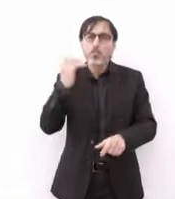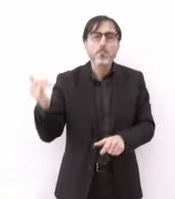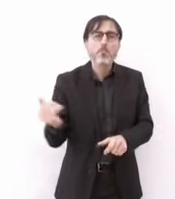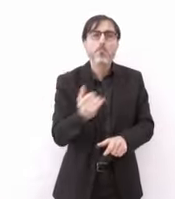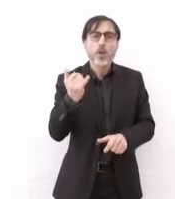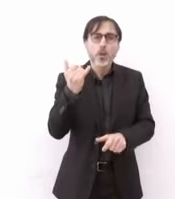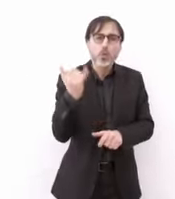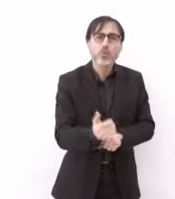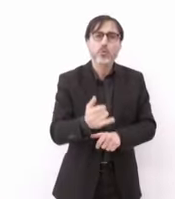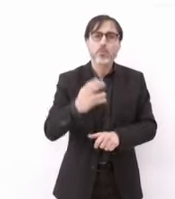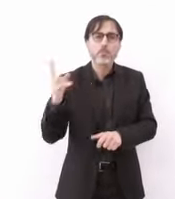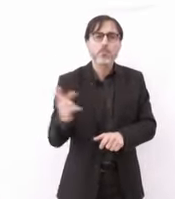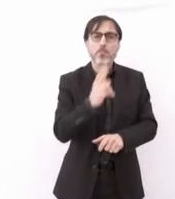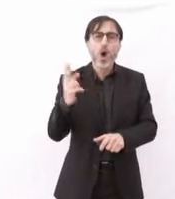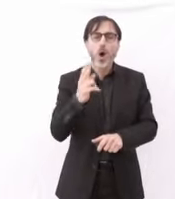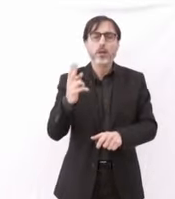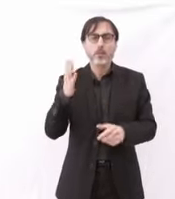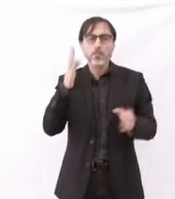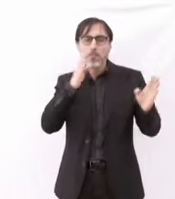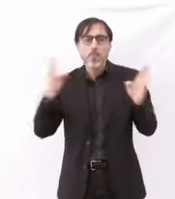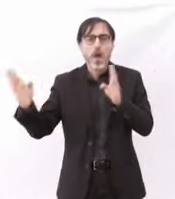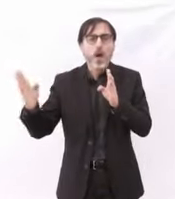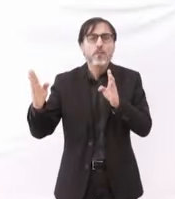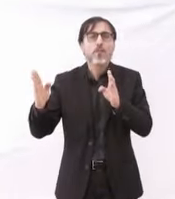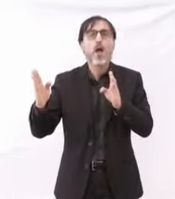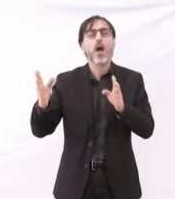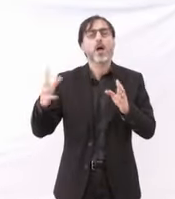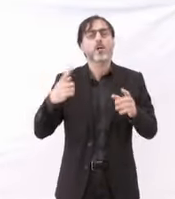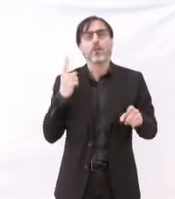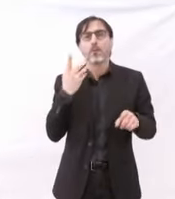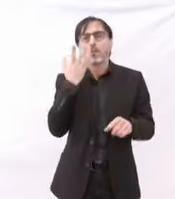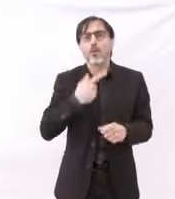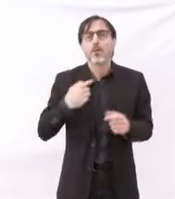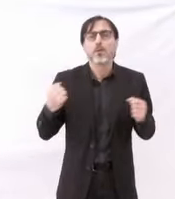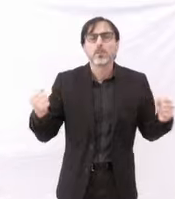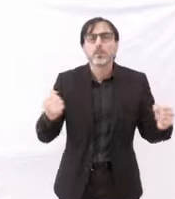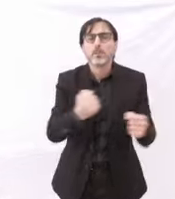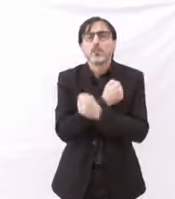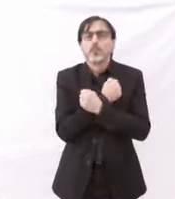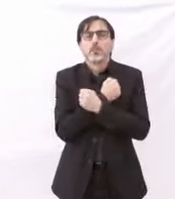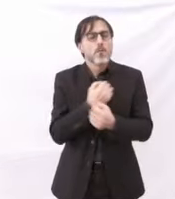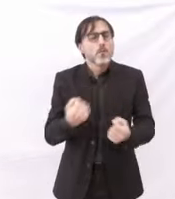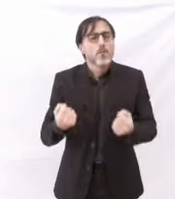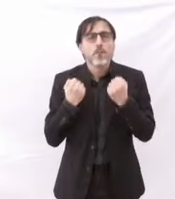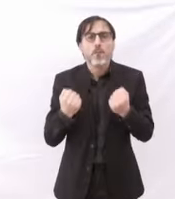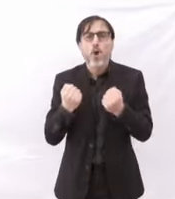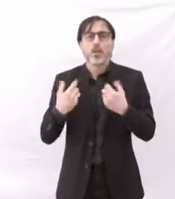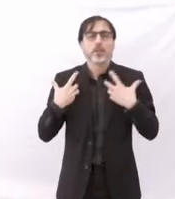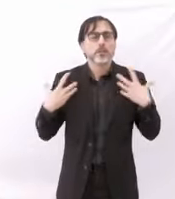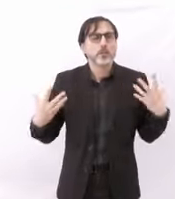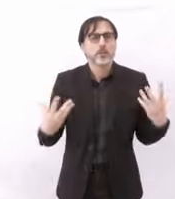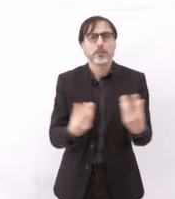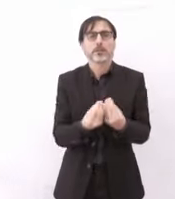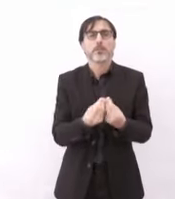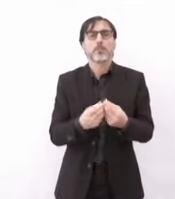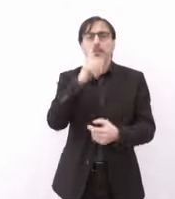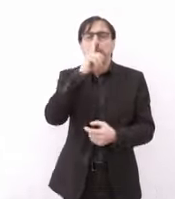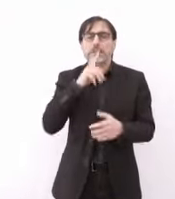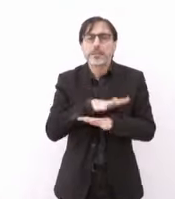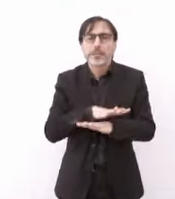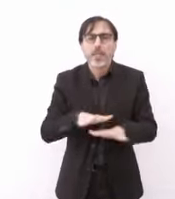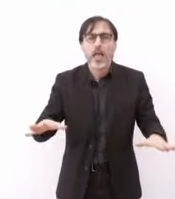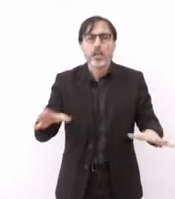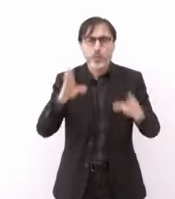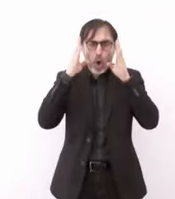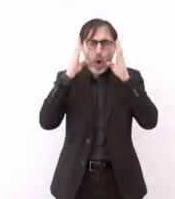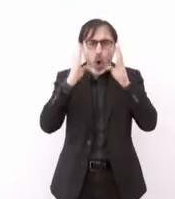mafie, ai quali veramente vogliamo stringerci nel modo più forte, più cordiale che abbiamo. E il silenzio e la